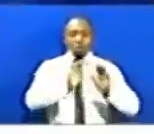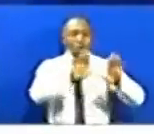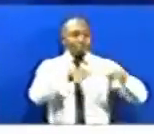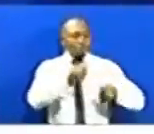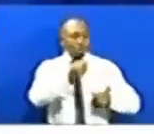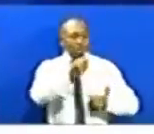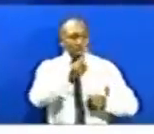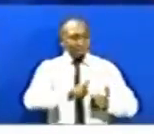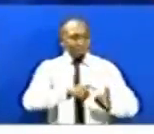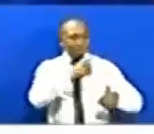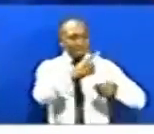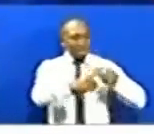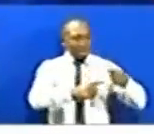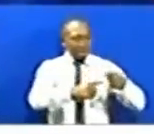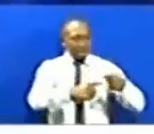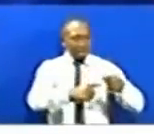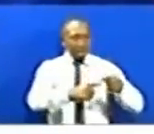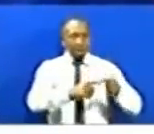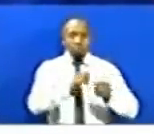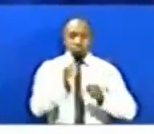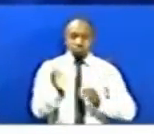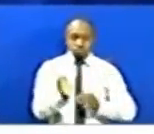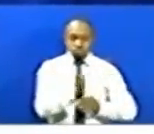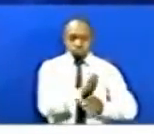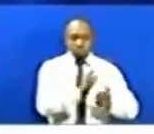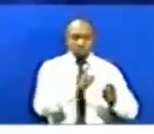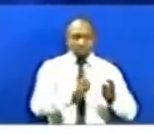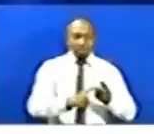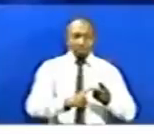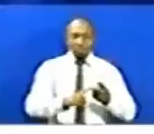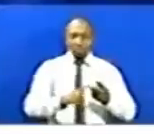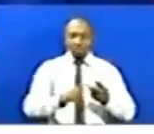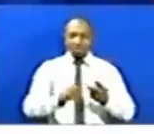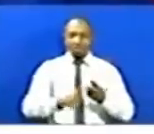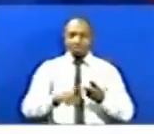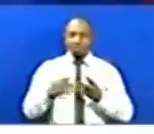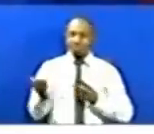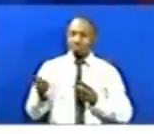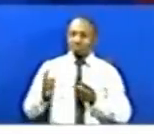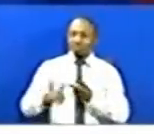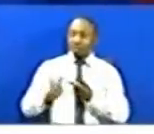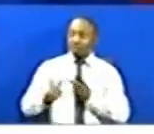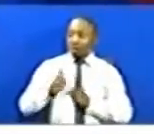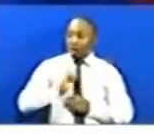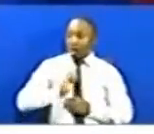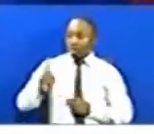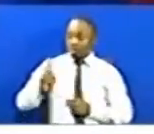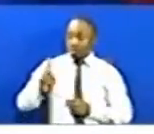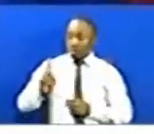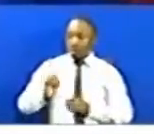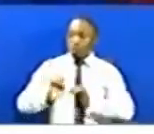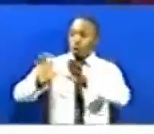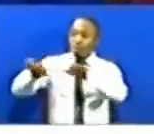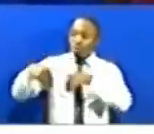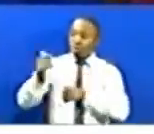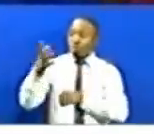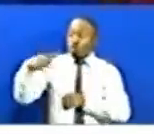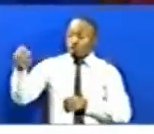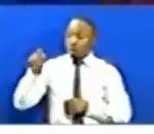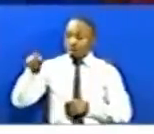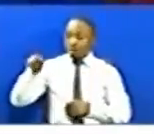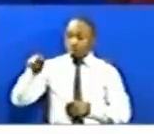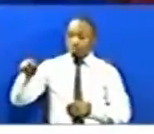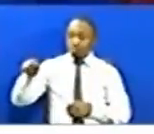ukiondoa hawa ambao wameamua kuendelea na vikao hivi ambavyo hatutawadai, lakini naagiza na waagiza wabunge